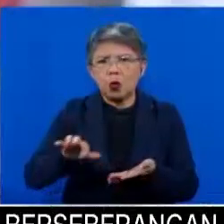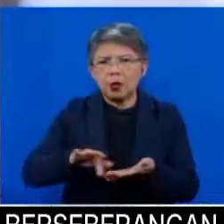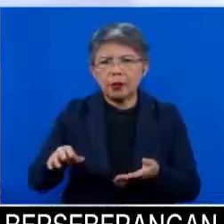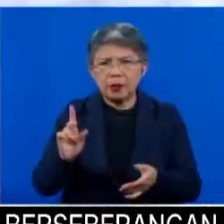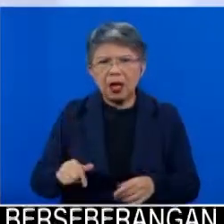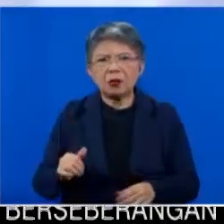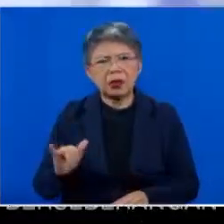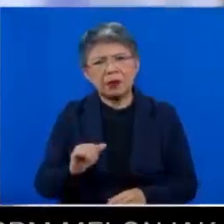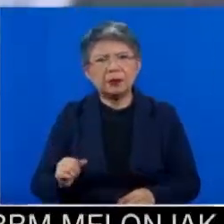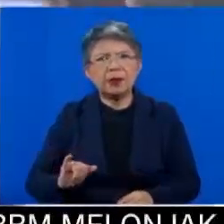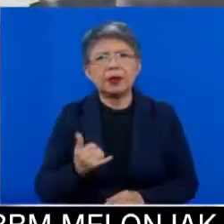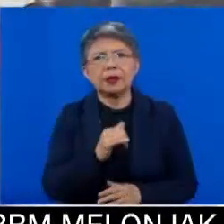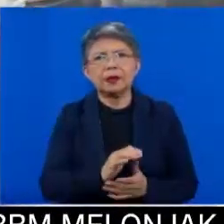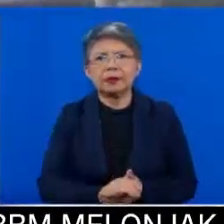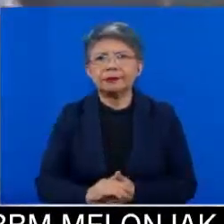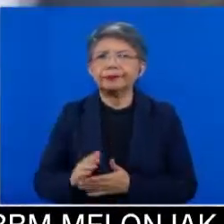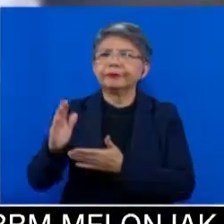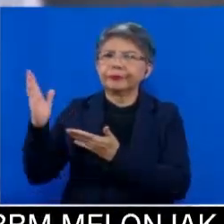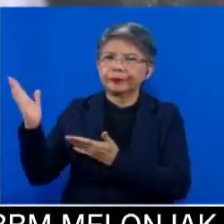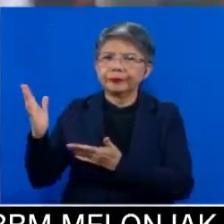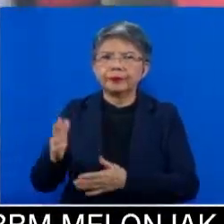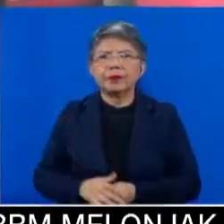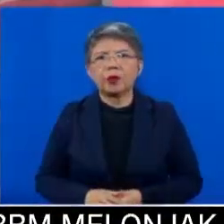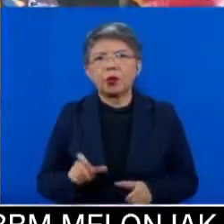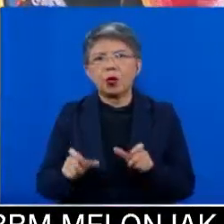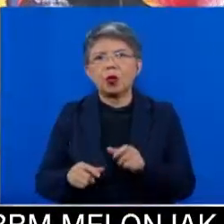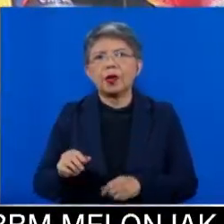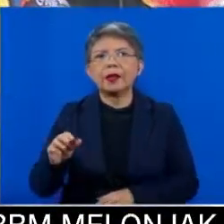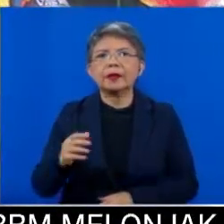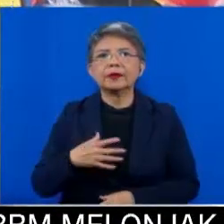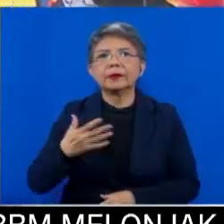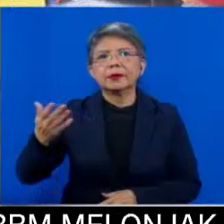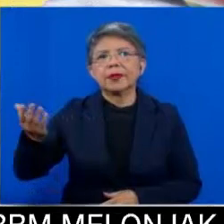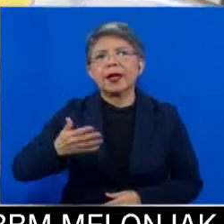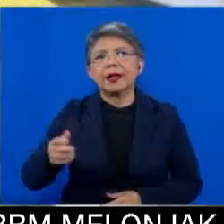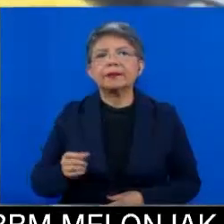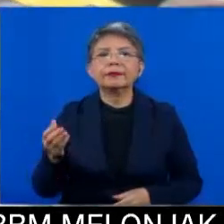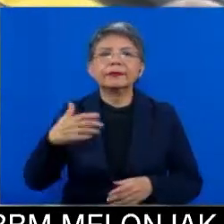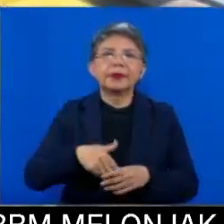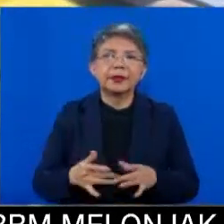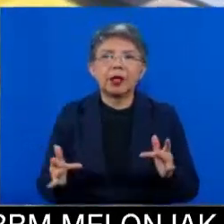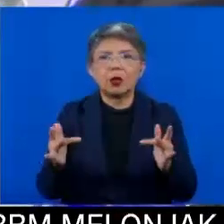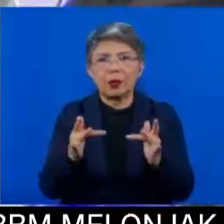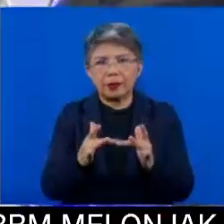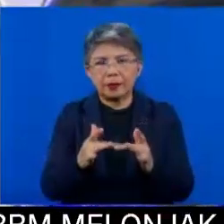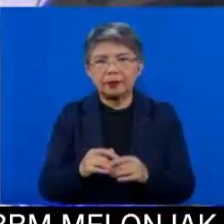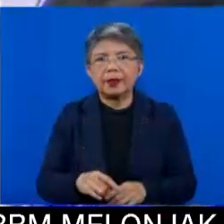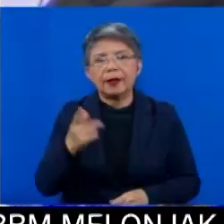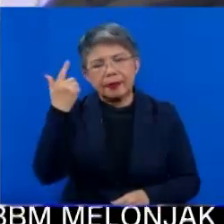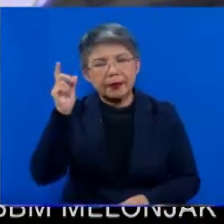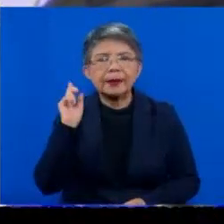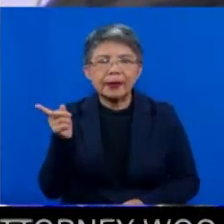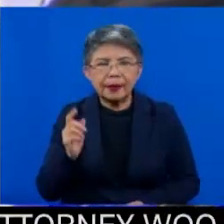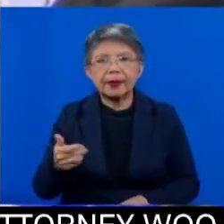gitu. Inilah curahan hati warga pengguna transportasi online terkait kenaikan harga bahan bakar minyak pada 3